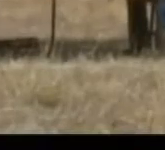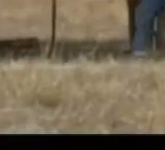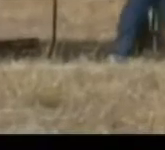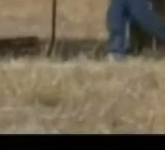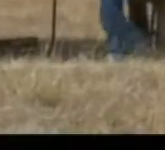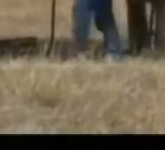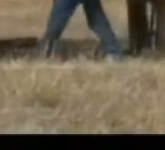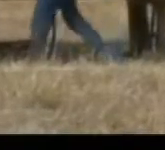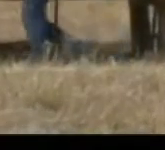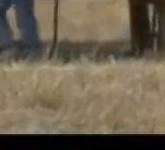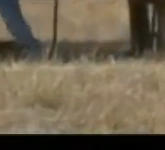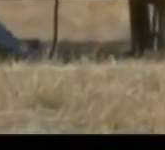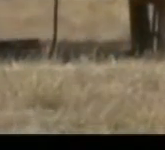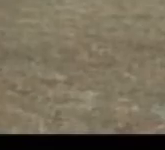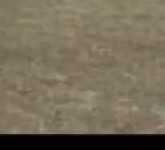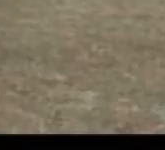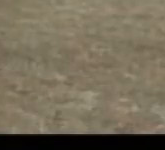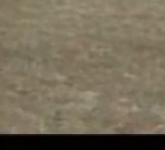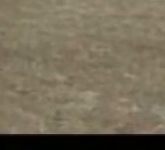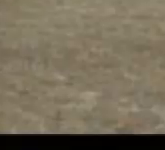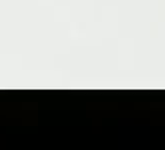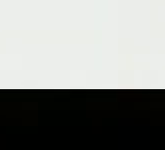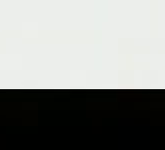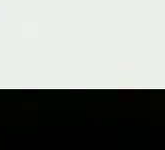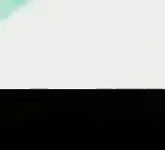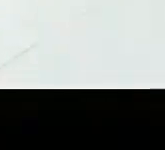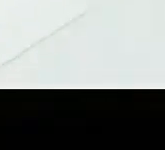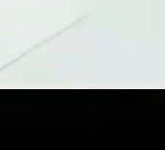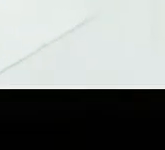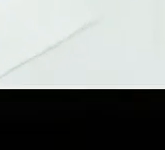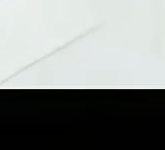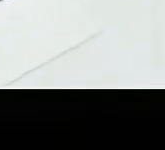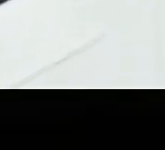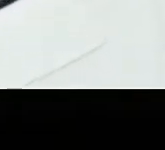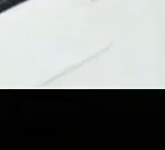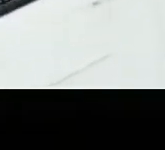Самат Секенов, Дарын Сагитов, Ельжан Макзумов, служба новостей семей.